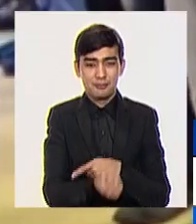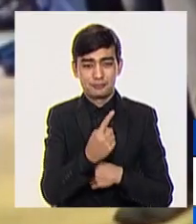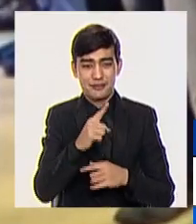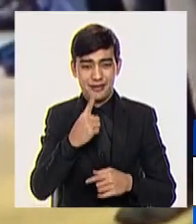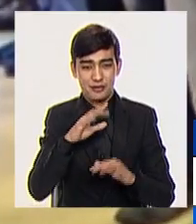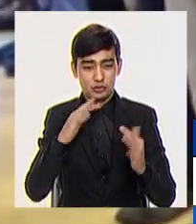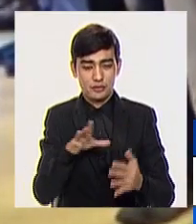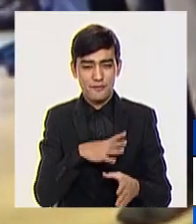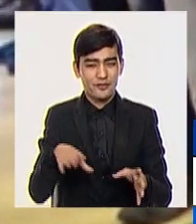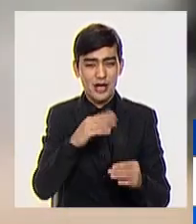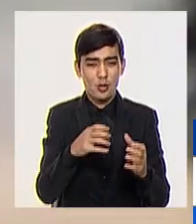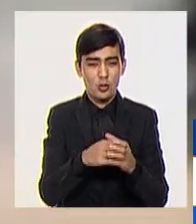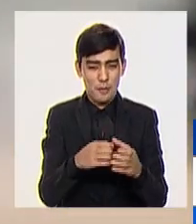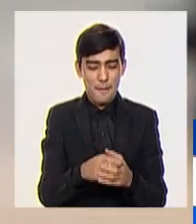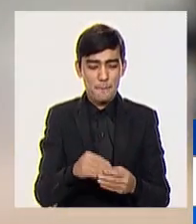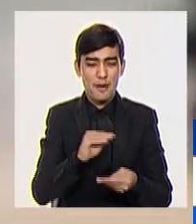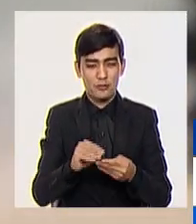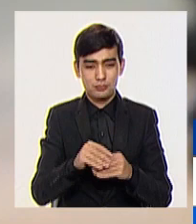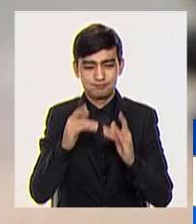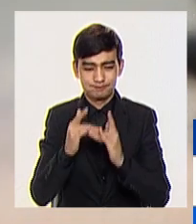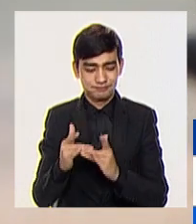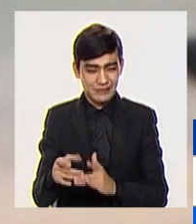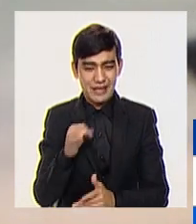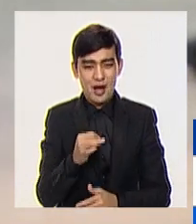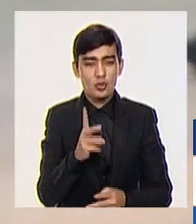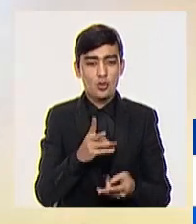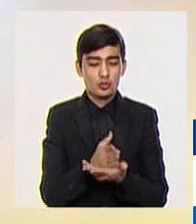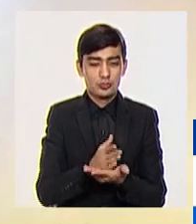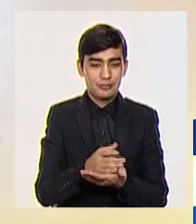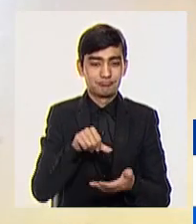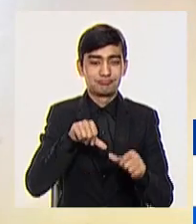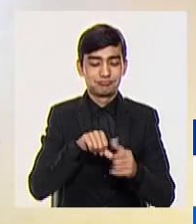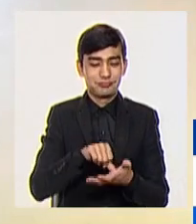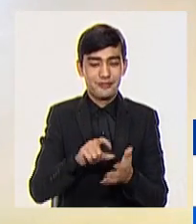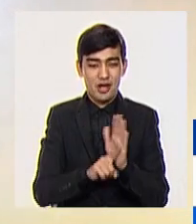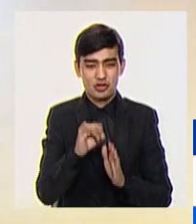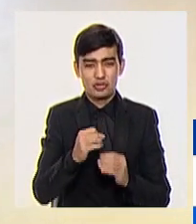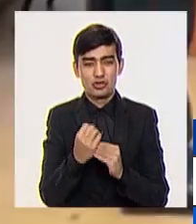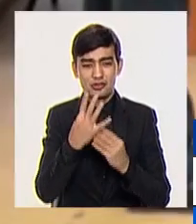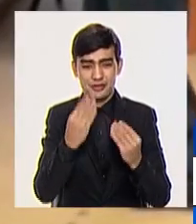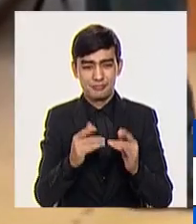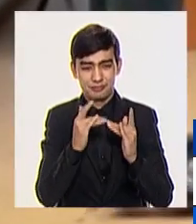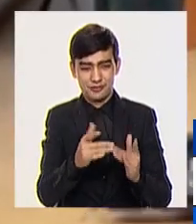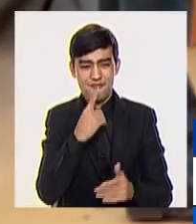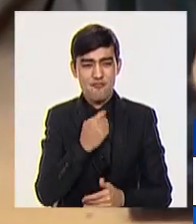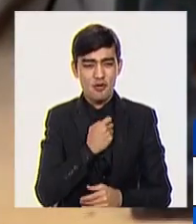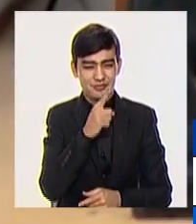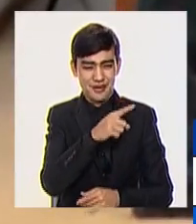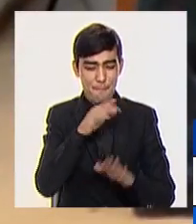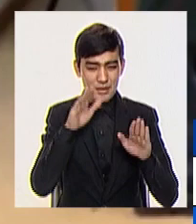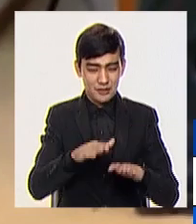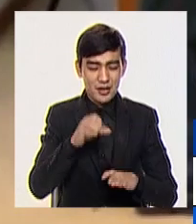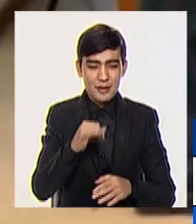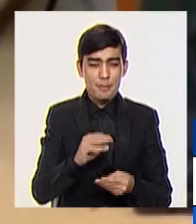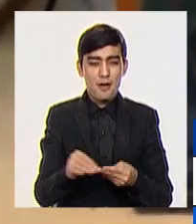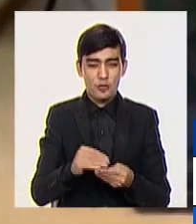положительный результат, вся группа вновь изолируется, а те, кто приступает к службе, еще 14 дней находятся на карантине уже в воинской части и